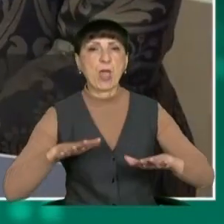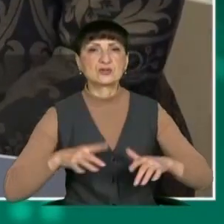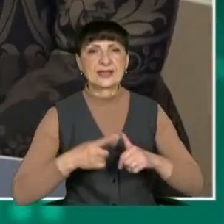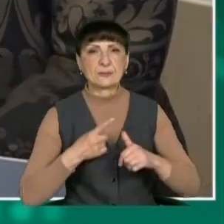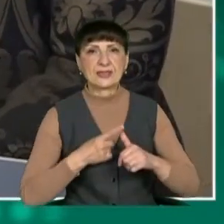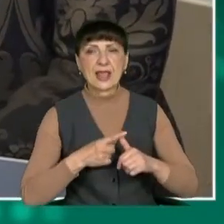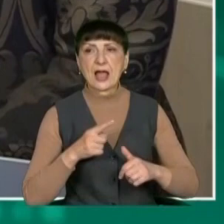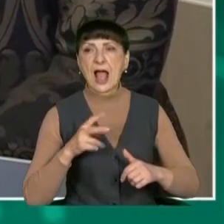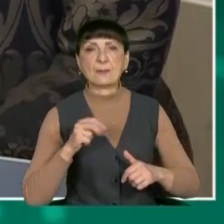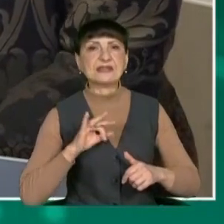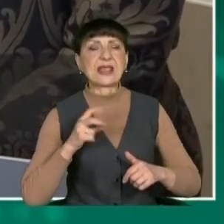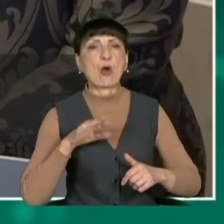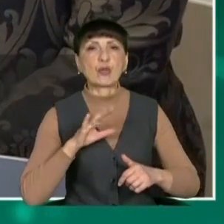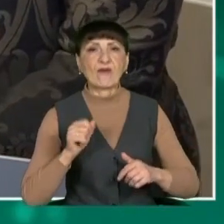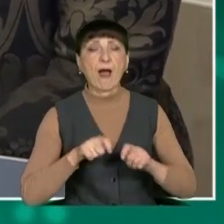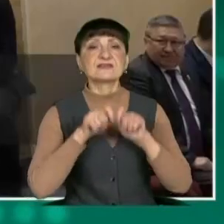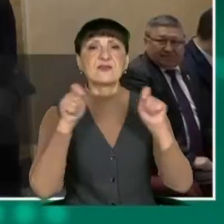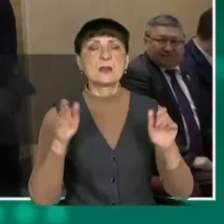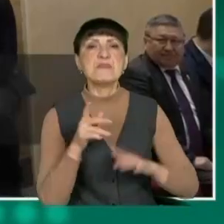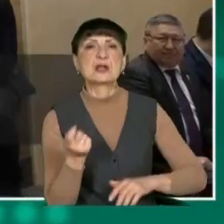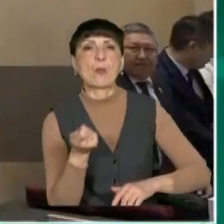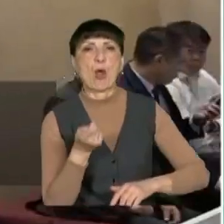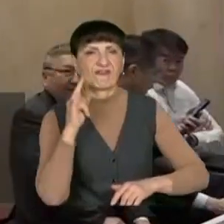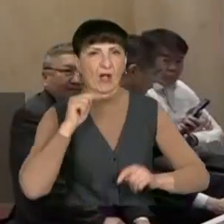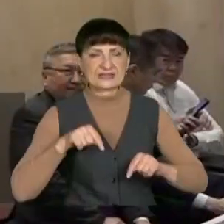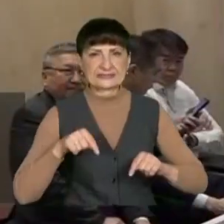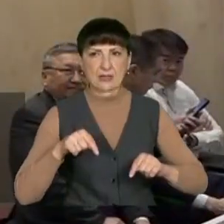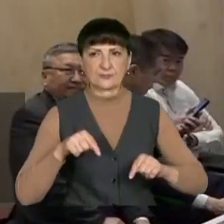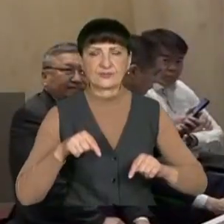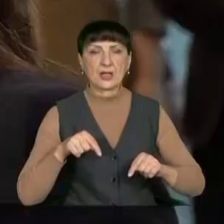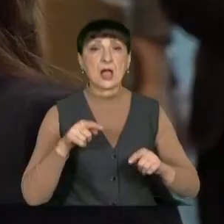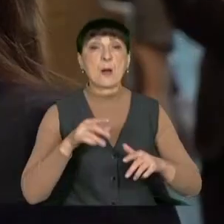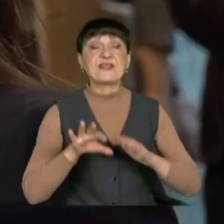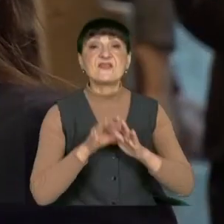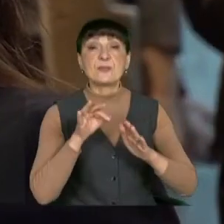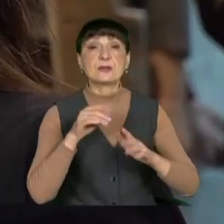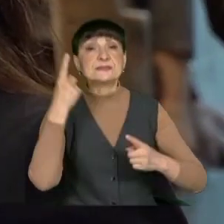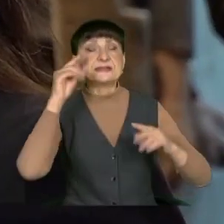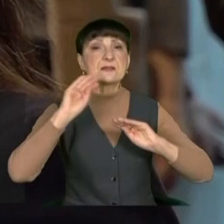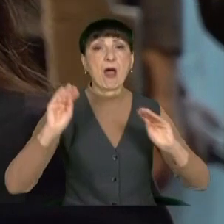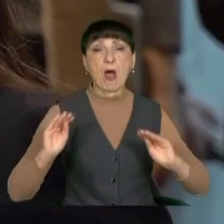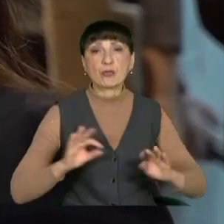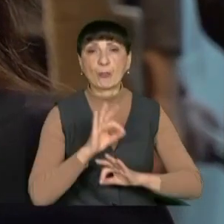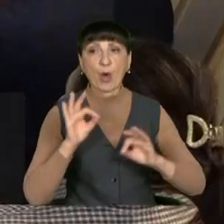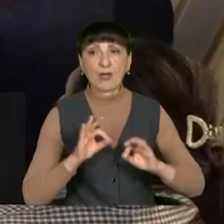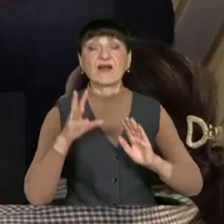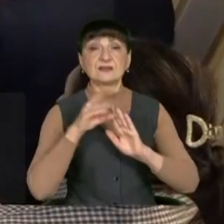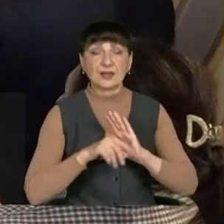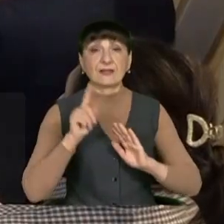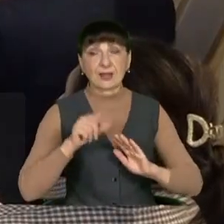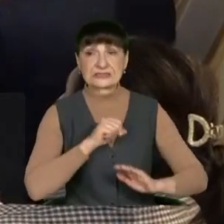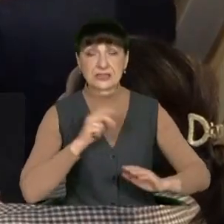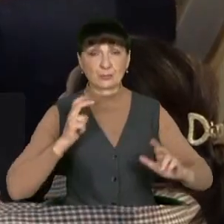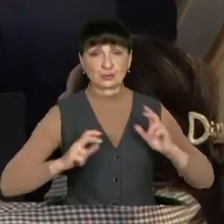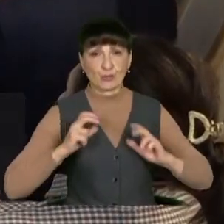Альбины Котовой, основателя микробиологии в Казахстане. К слову, при выборе дизайна проекта свою лепту внесли сами